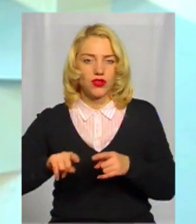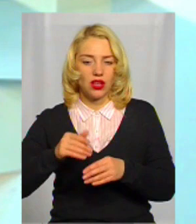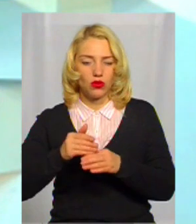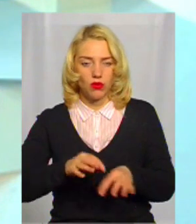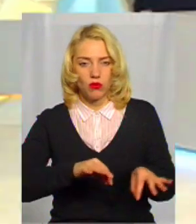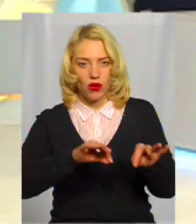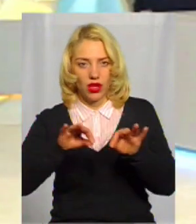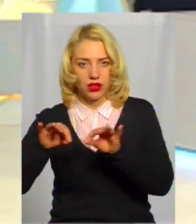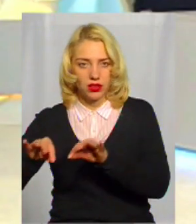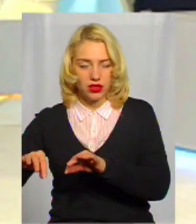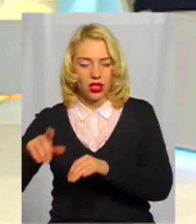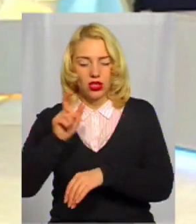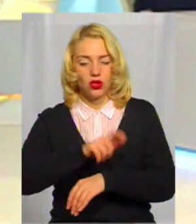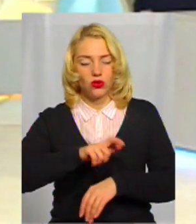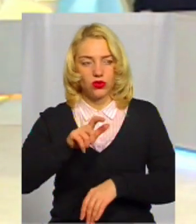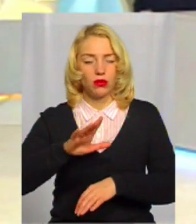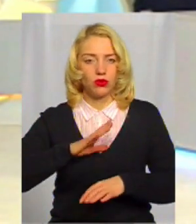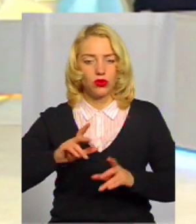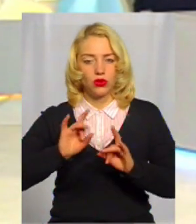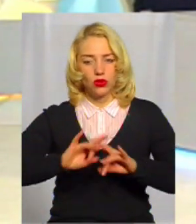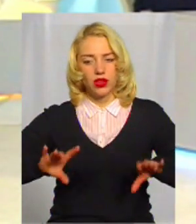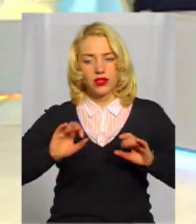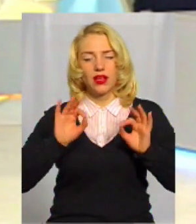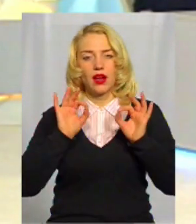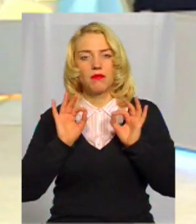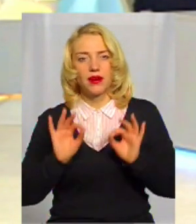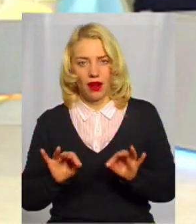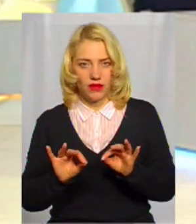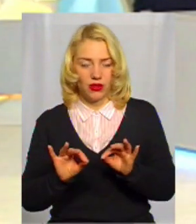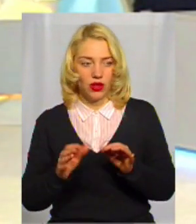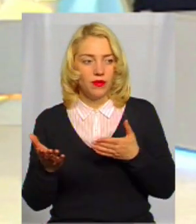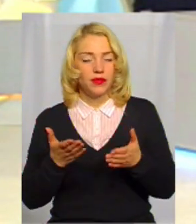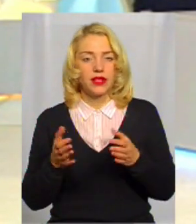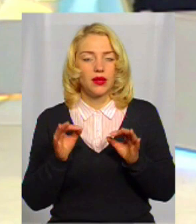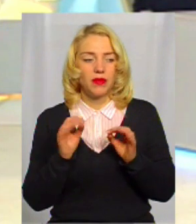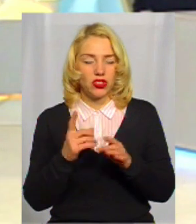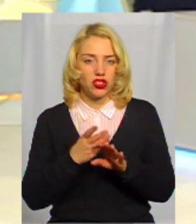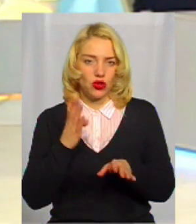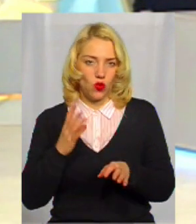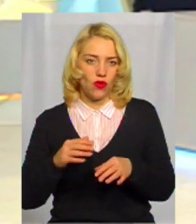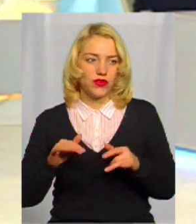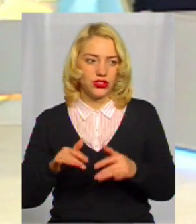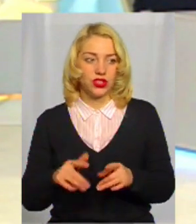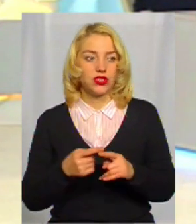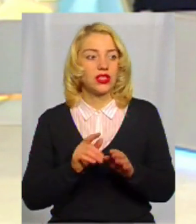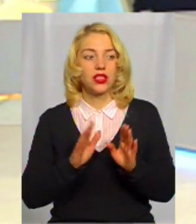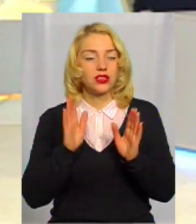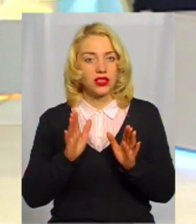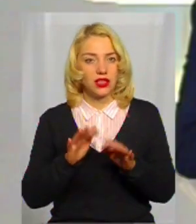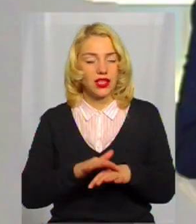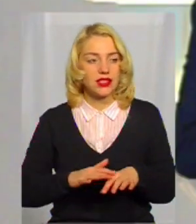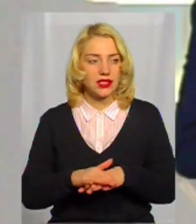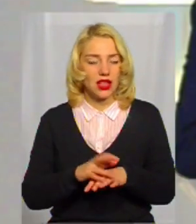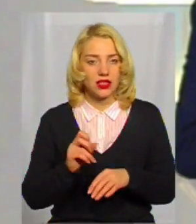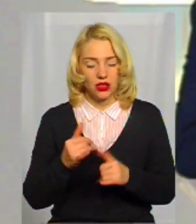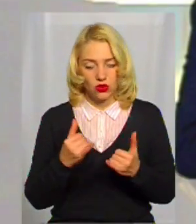події, людям було донесено, як правильно, які правильні будуть першочергові дії. І це не тільки було населення, як